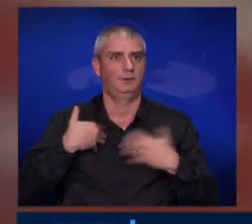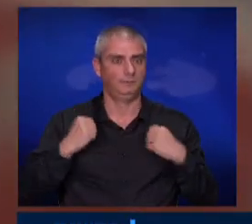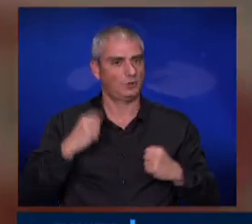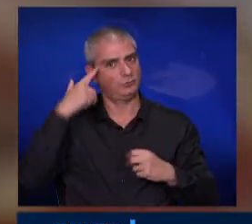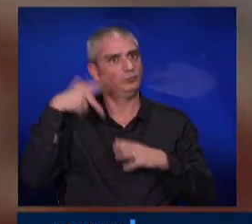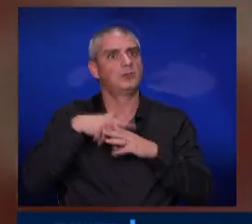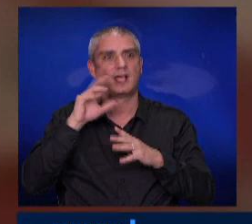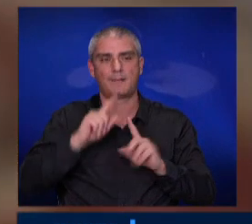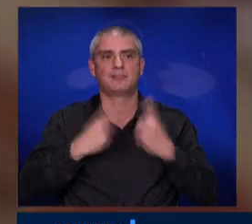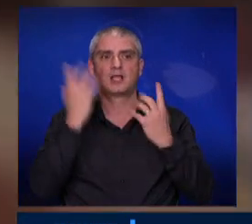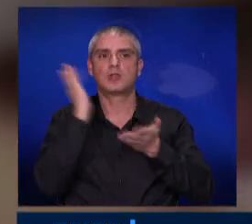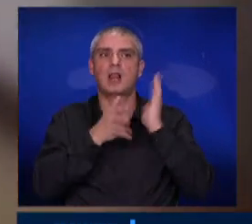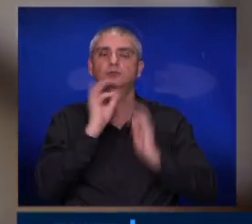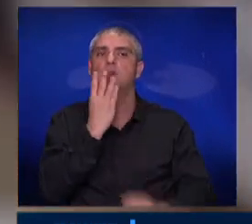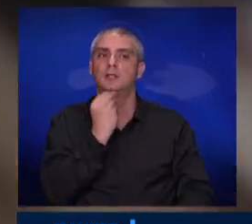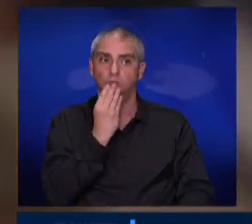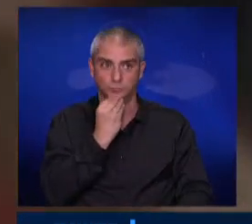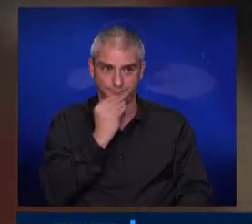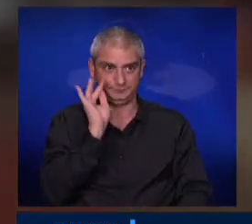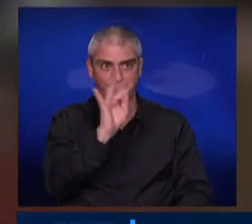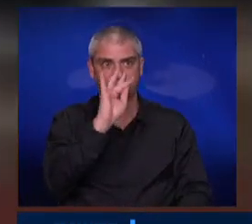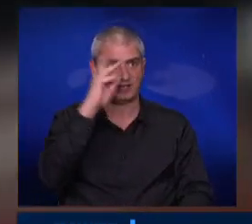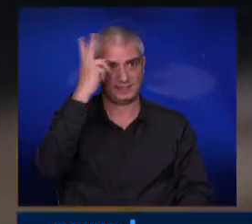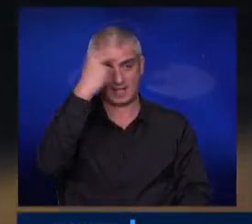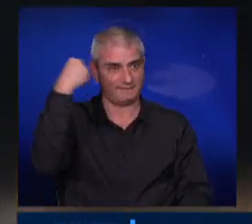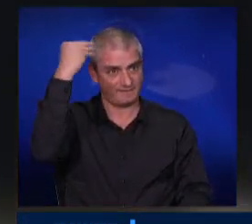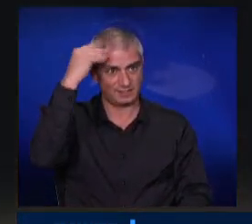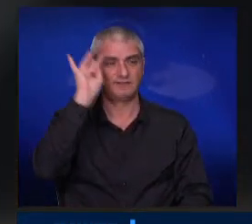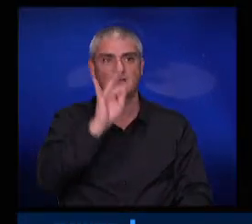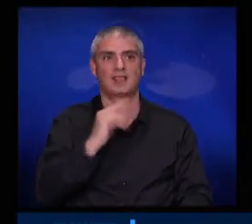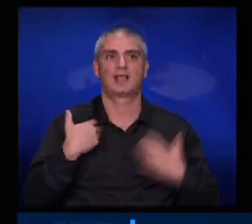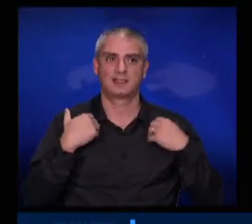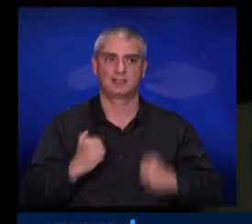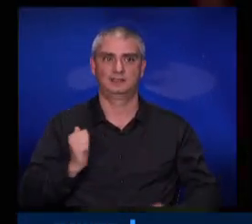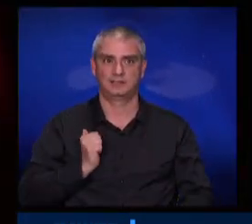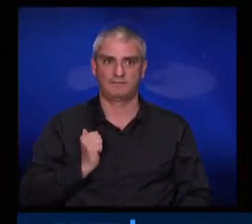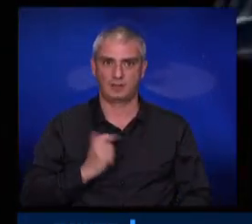גם מתקריות אלימות של יהודים נגד פלסטינים ונגד כוחות הביטחון.